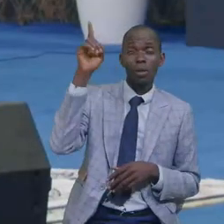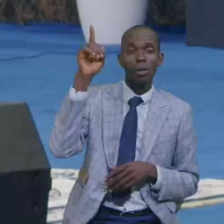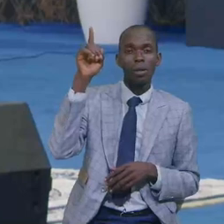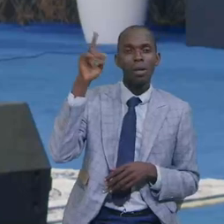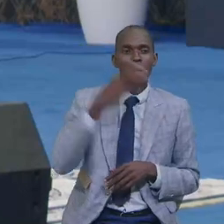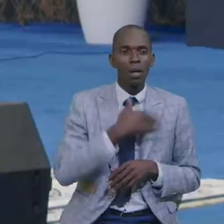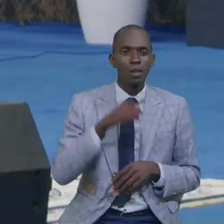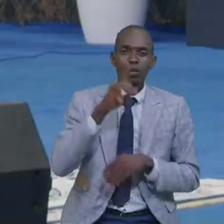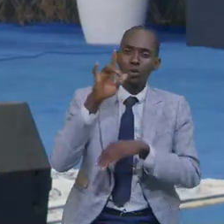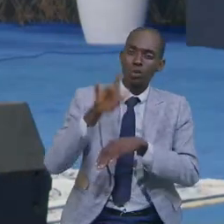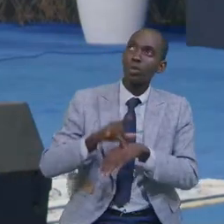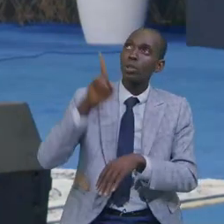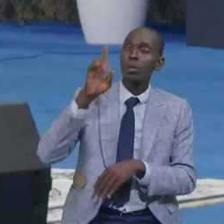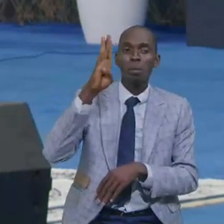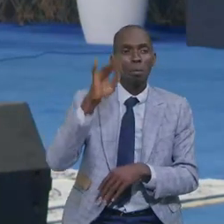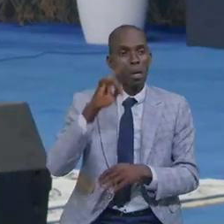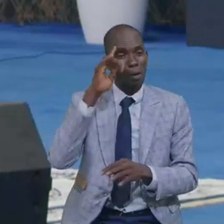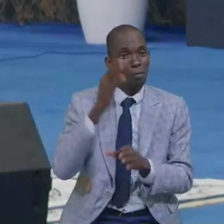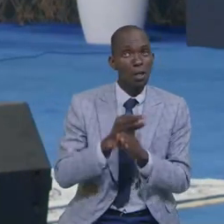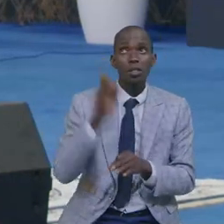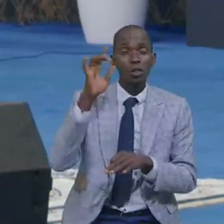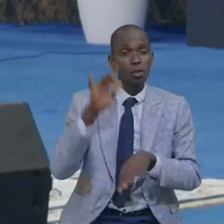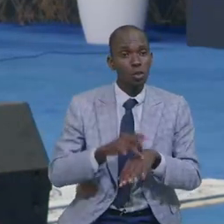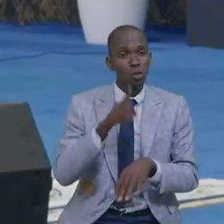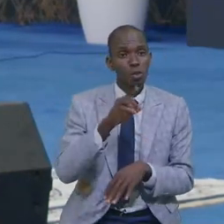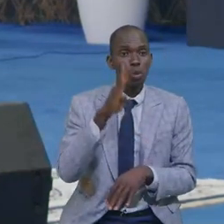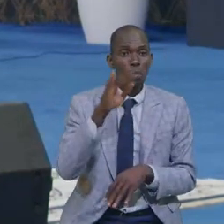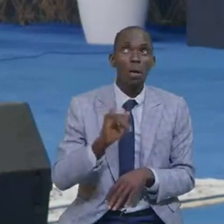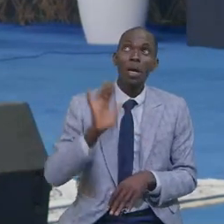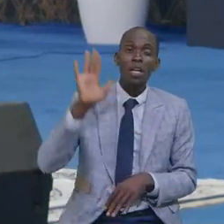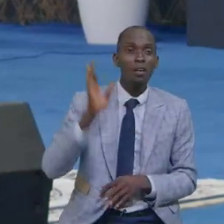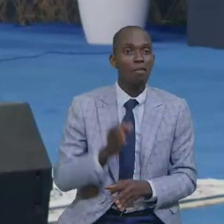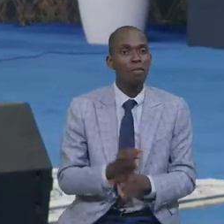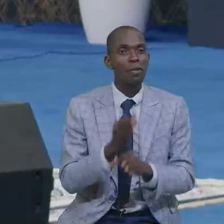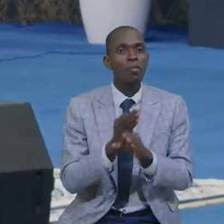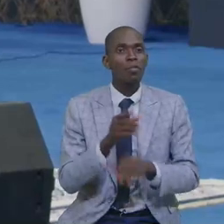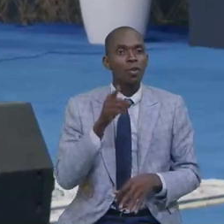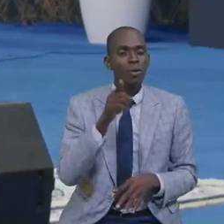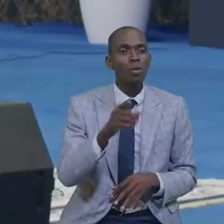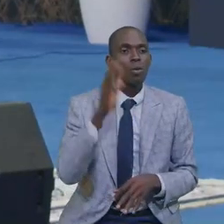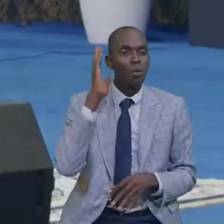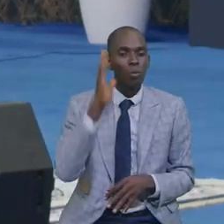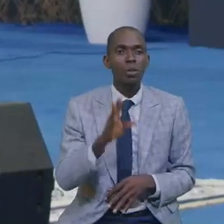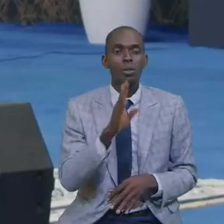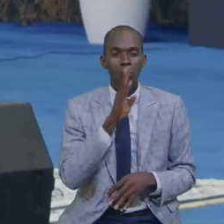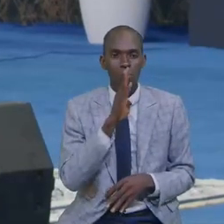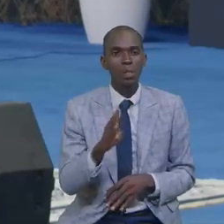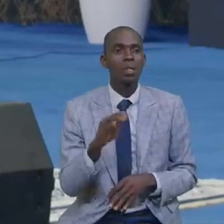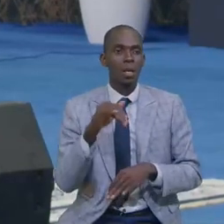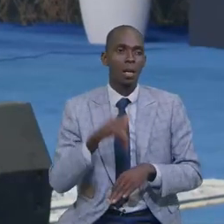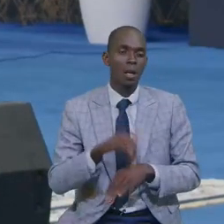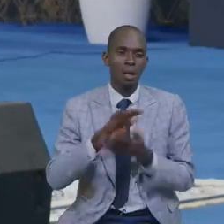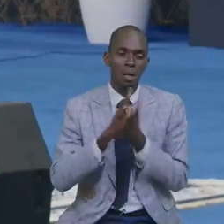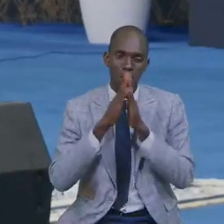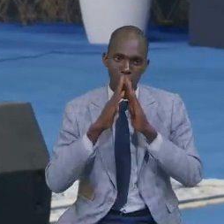le connais et tu le touches pas la foi et te touche pas la foi tu seras en